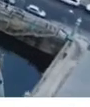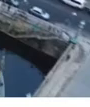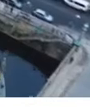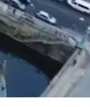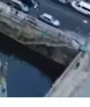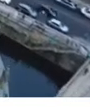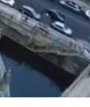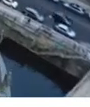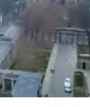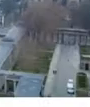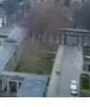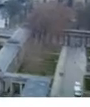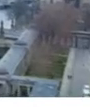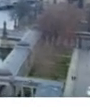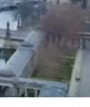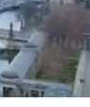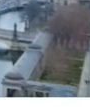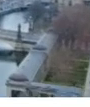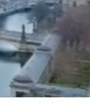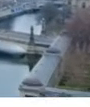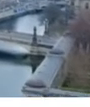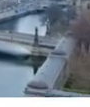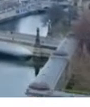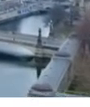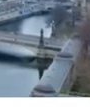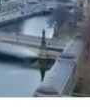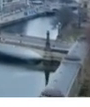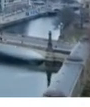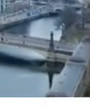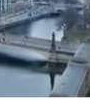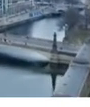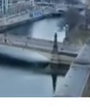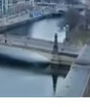миллиард долларға жуық келісімдерге қол қояды деп күтілуде.